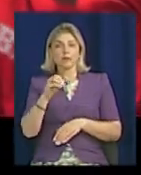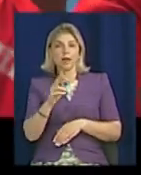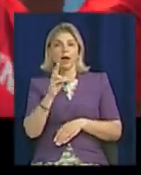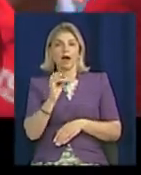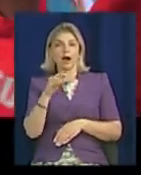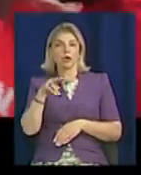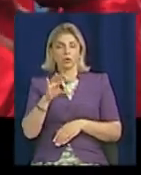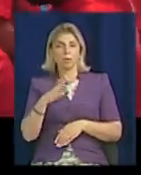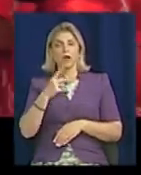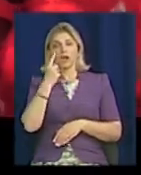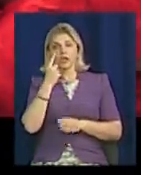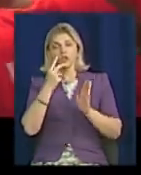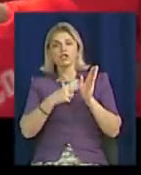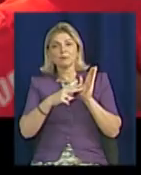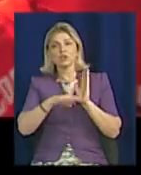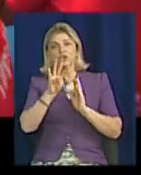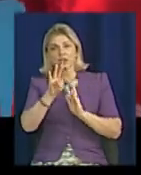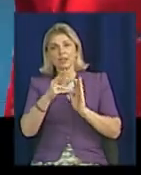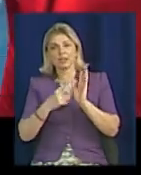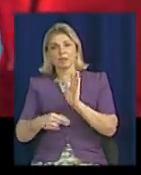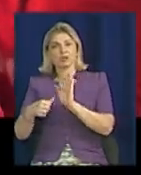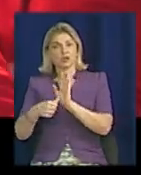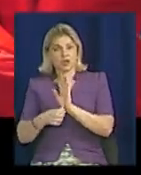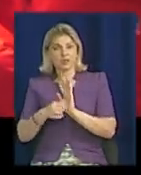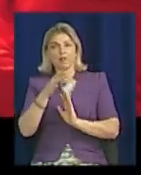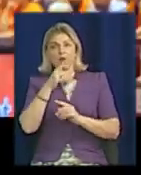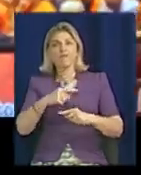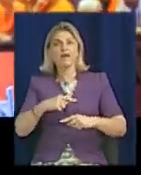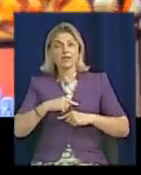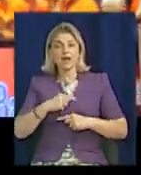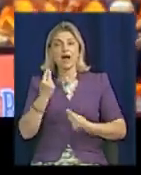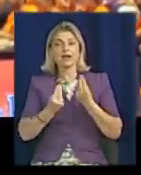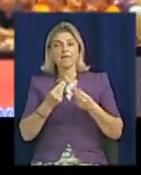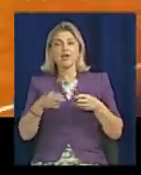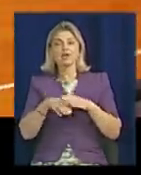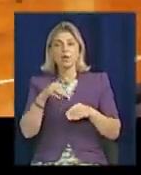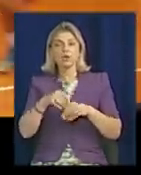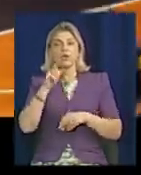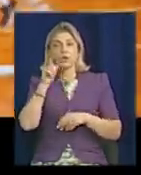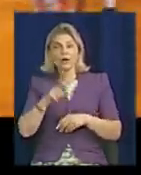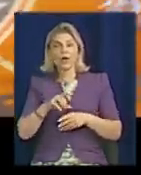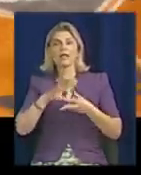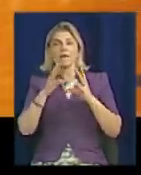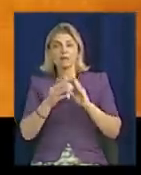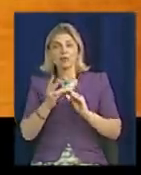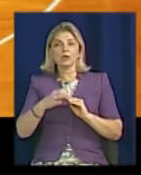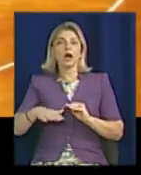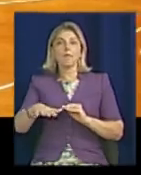з рахунком 74-76. Під час фінальної серії гравець збірної України у середньому проводив на